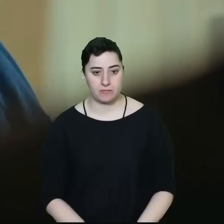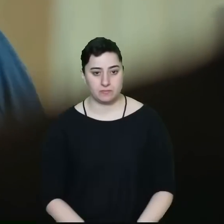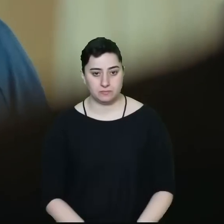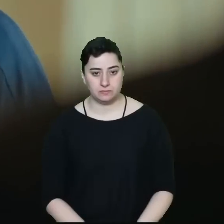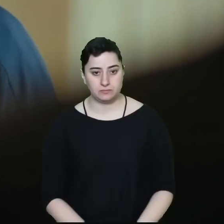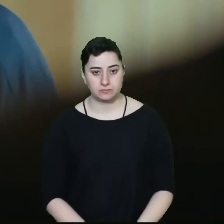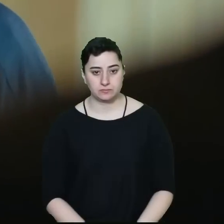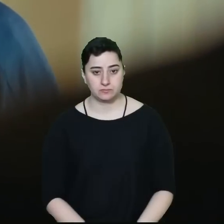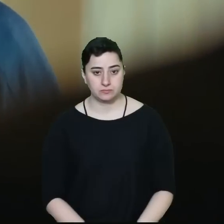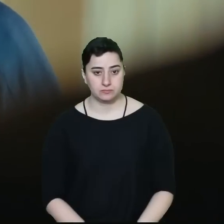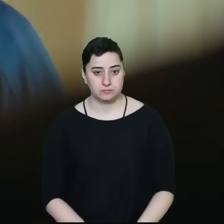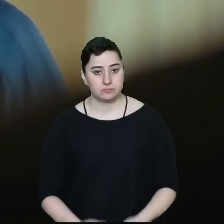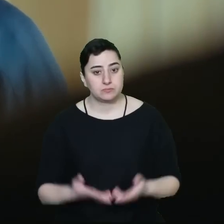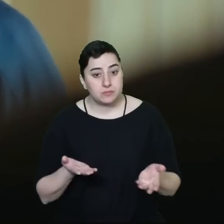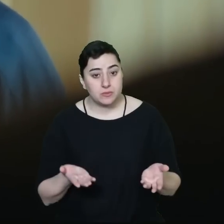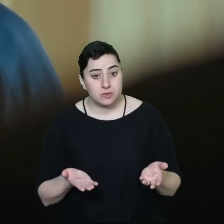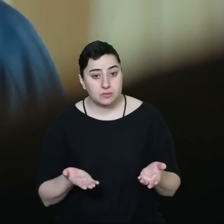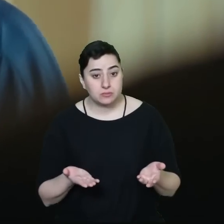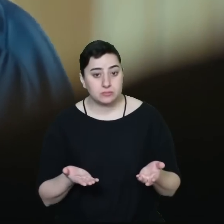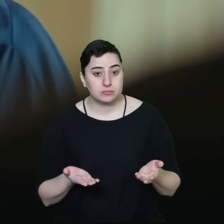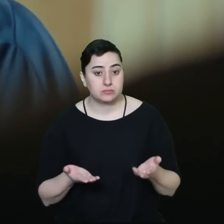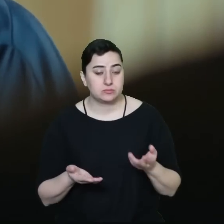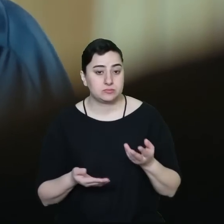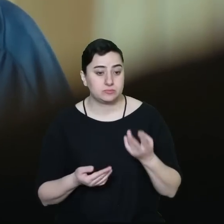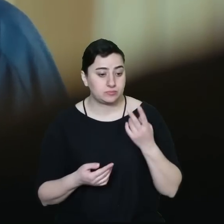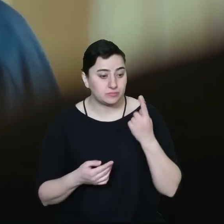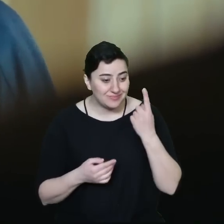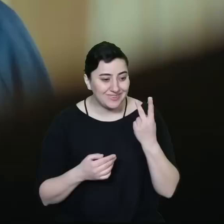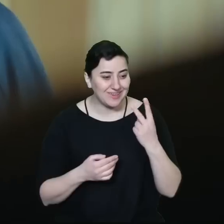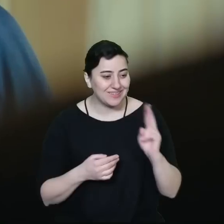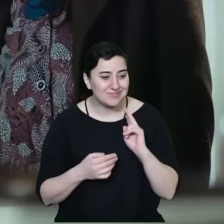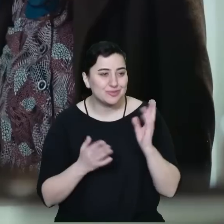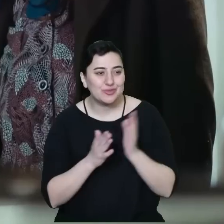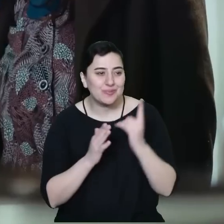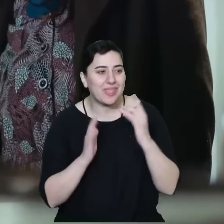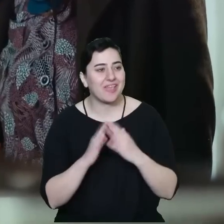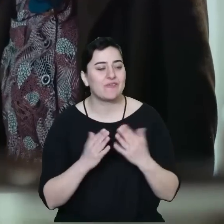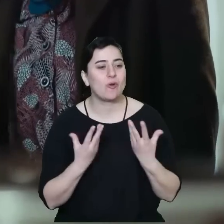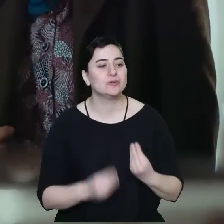Okulun mutfağındalar. Hem kahve yapıyor. İki göz kendi evin olsun istemez misin?